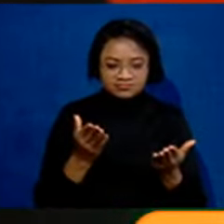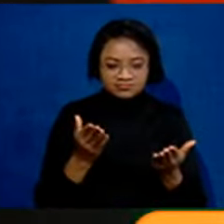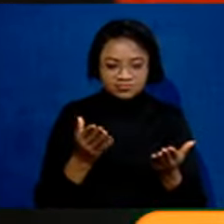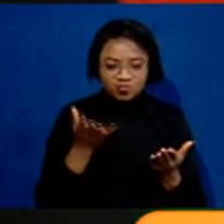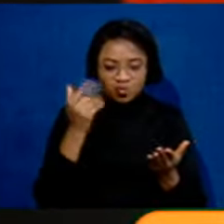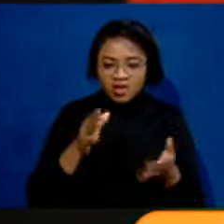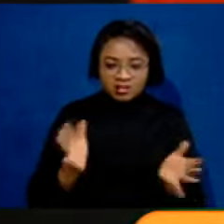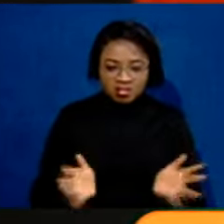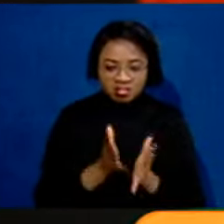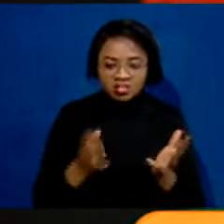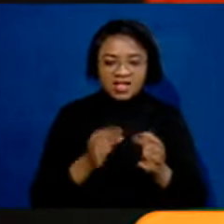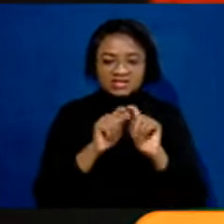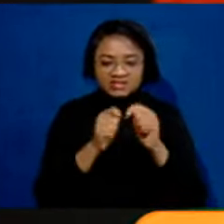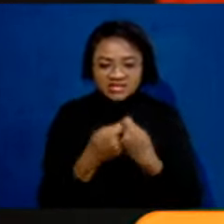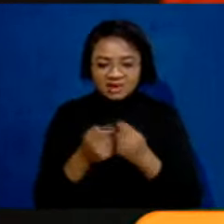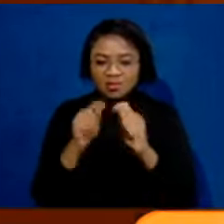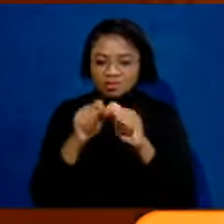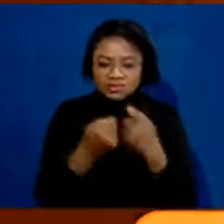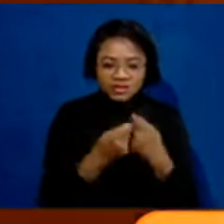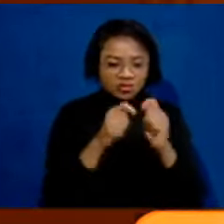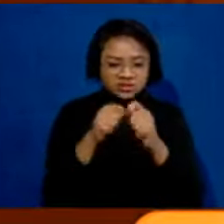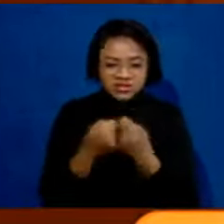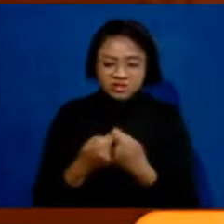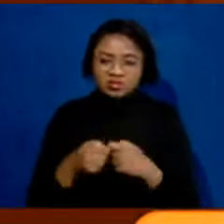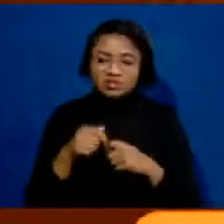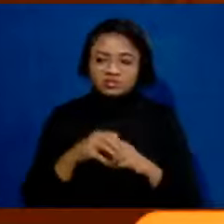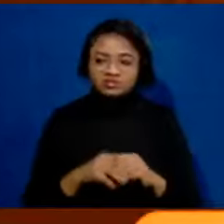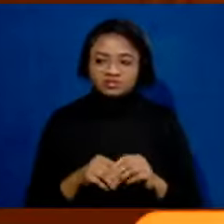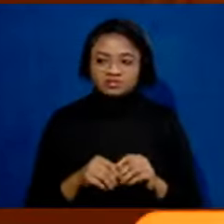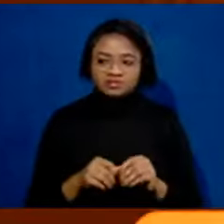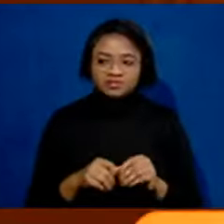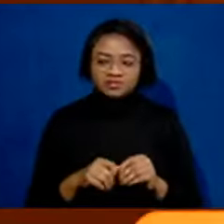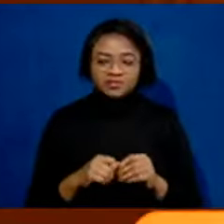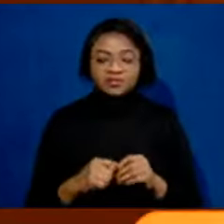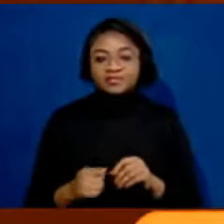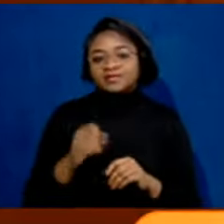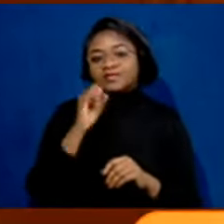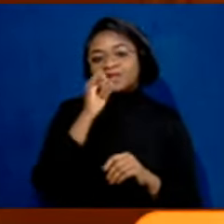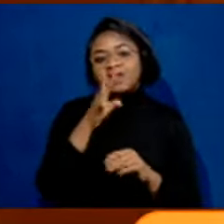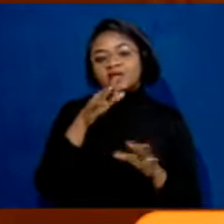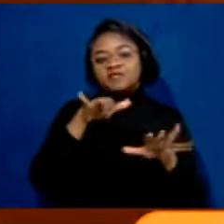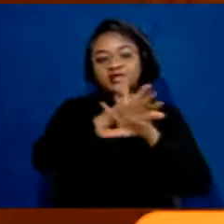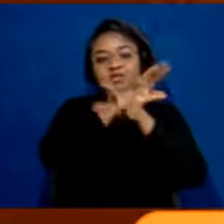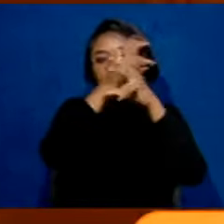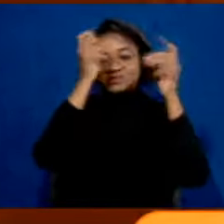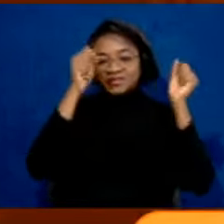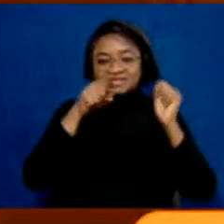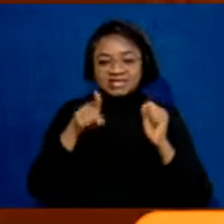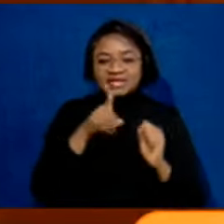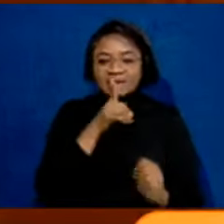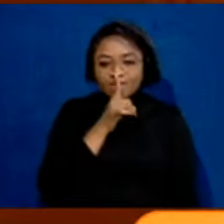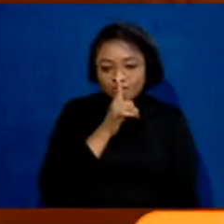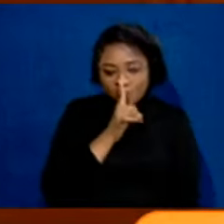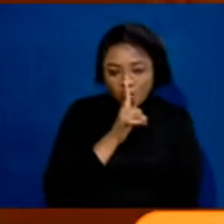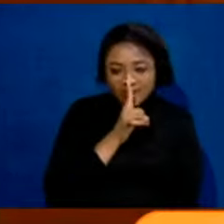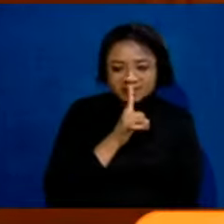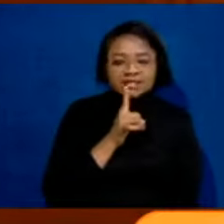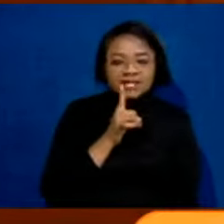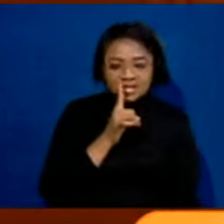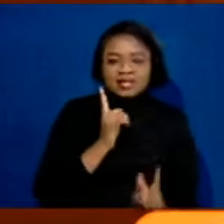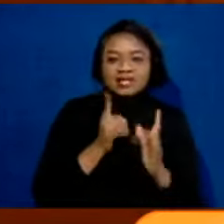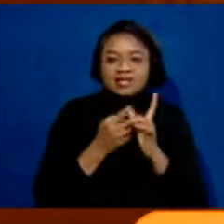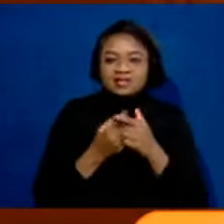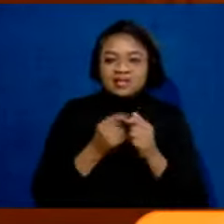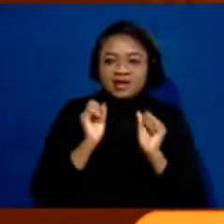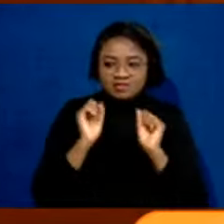ukabila, miongoni mwa tuhuma zingine. If the deputy president had been quiet, he would have carried many